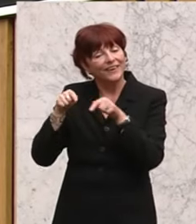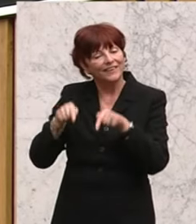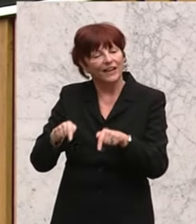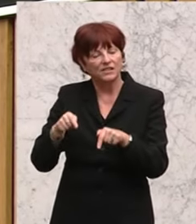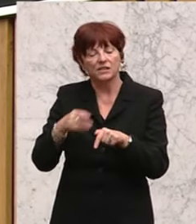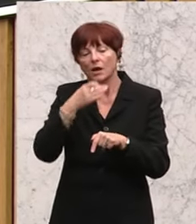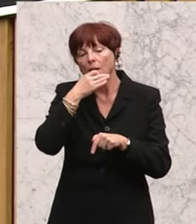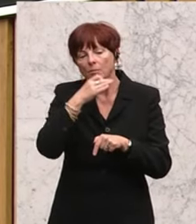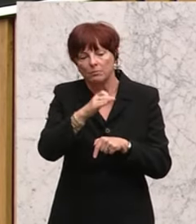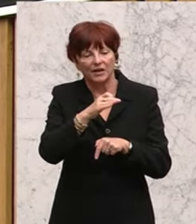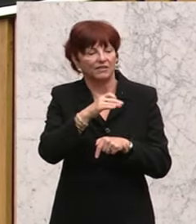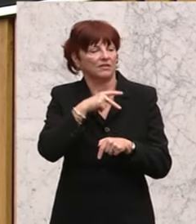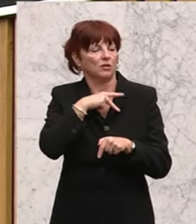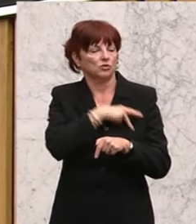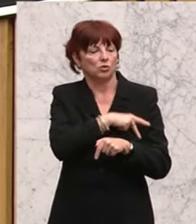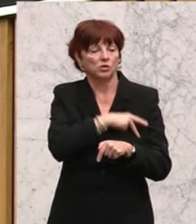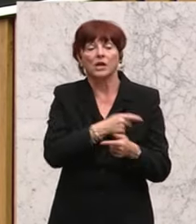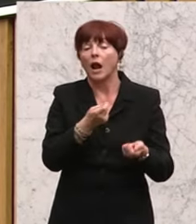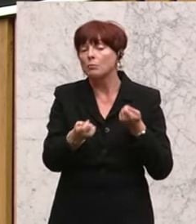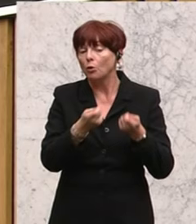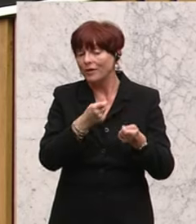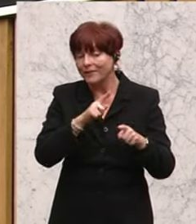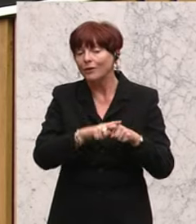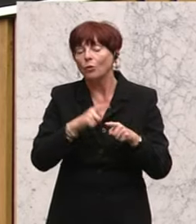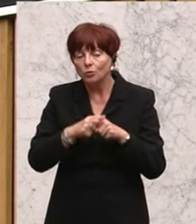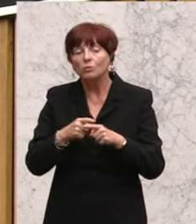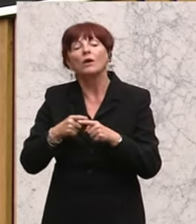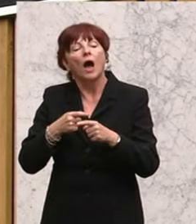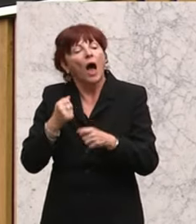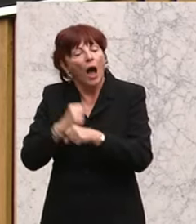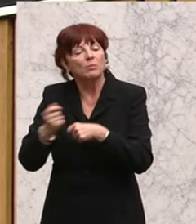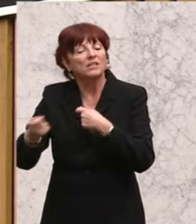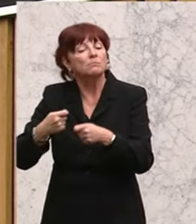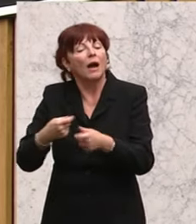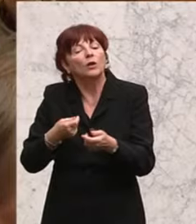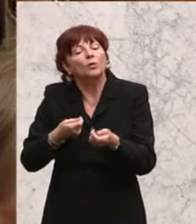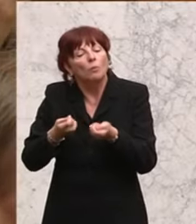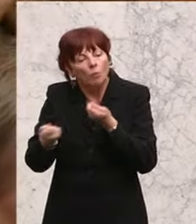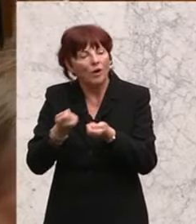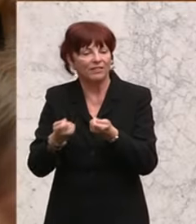Sozial- und die beste Arbeitsmarktpolitik sein.